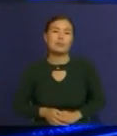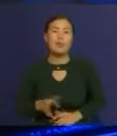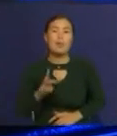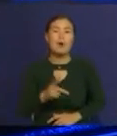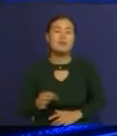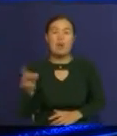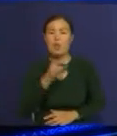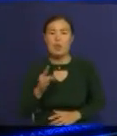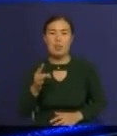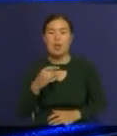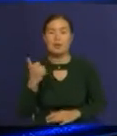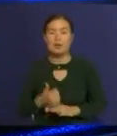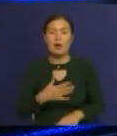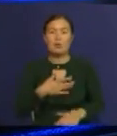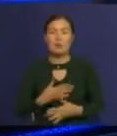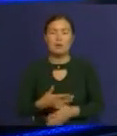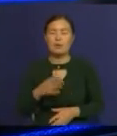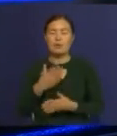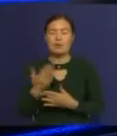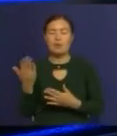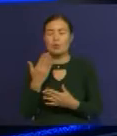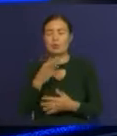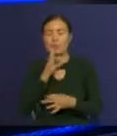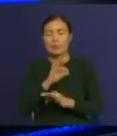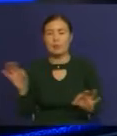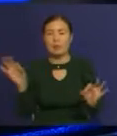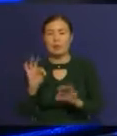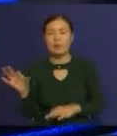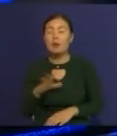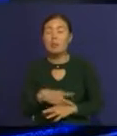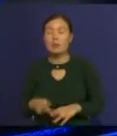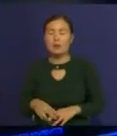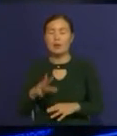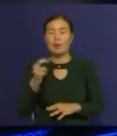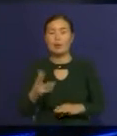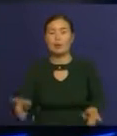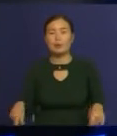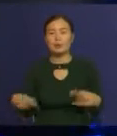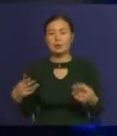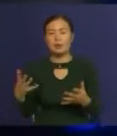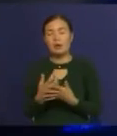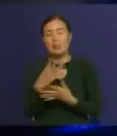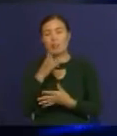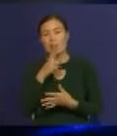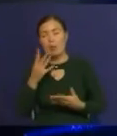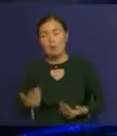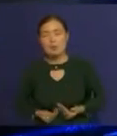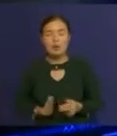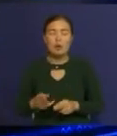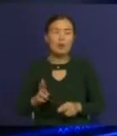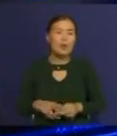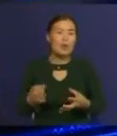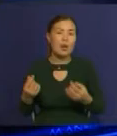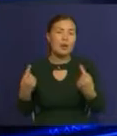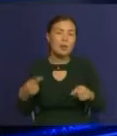Маңғыстау ауданының әкімі аудан активі алдында жолдауды талқылады. Қазақстандықтардың әл-ауқатының өсуі, табыс пен тұрмыс сапасын арттыру бағыты және